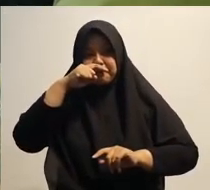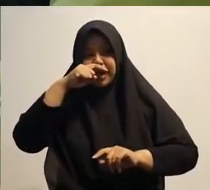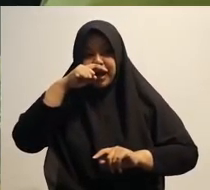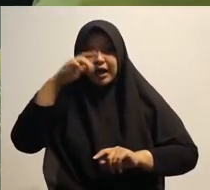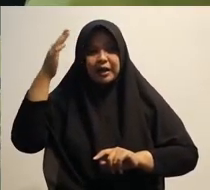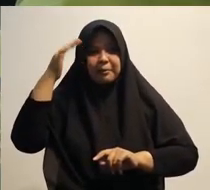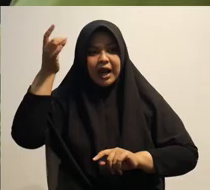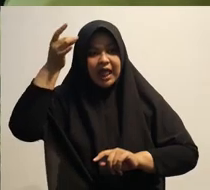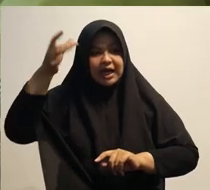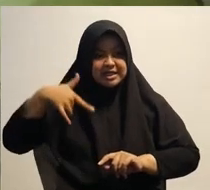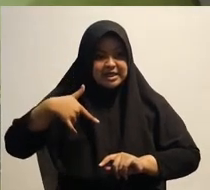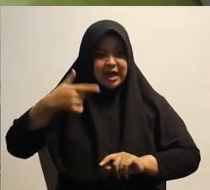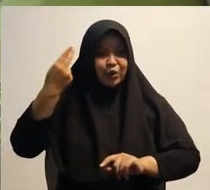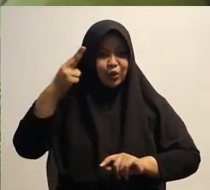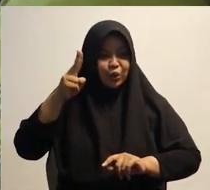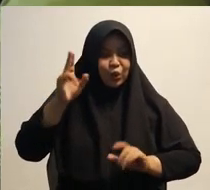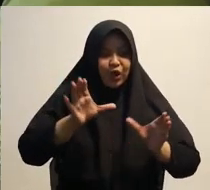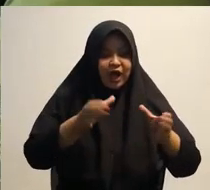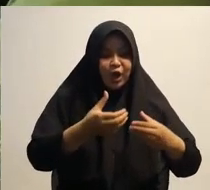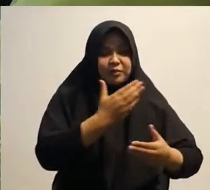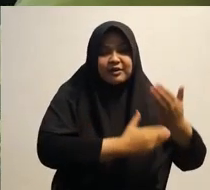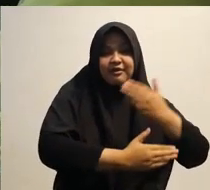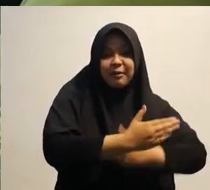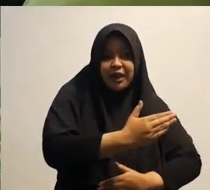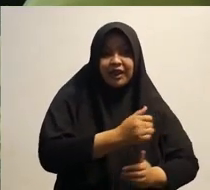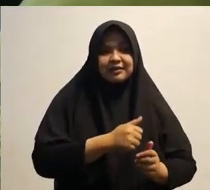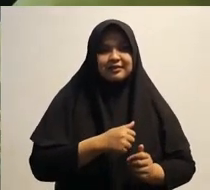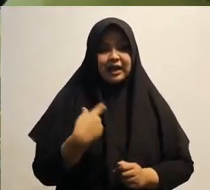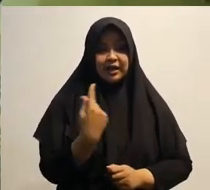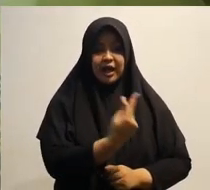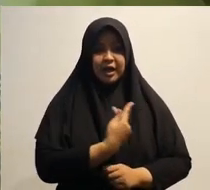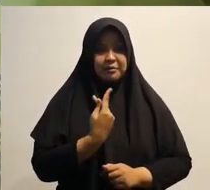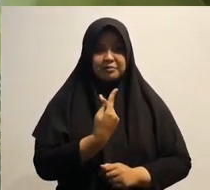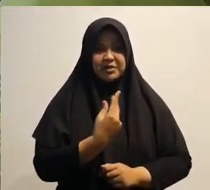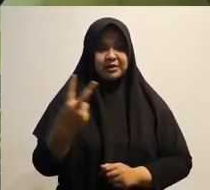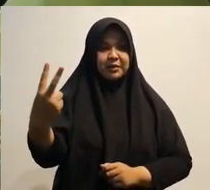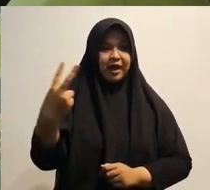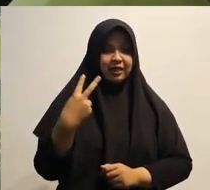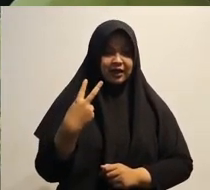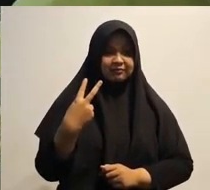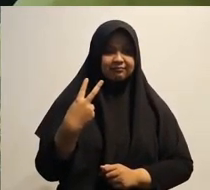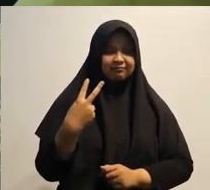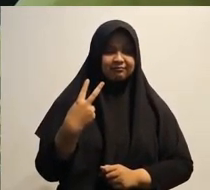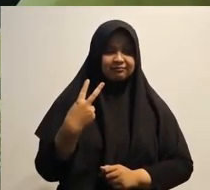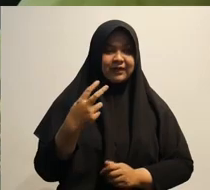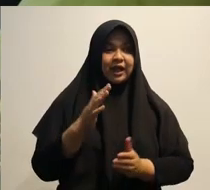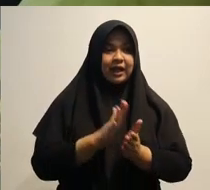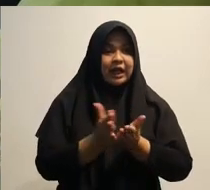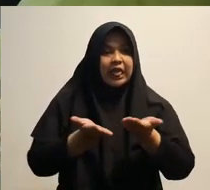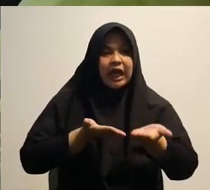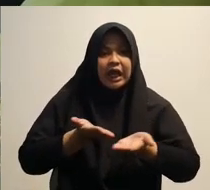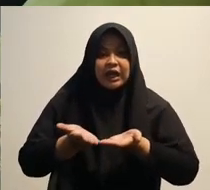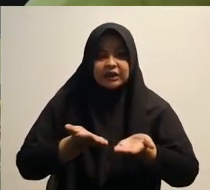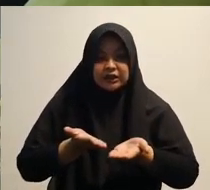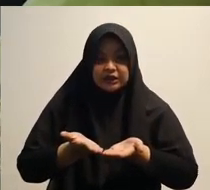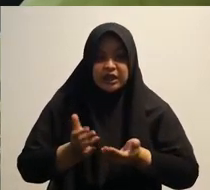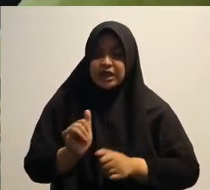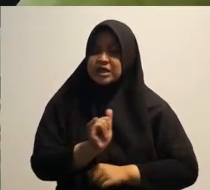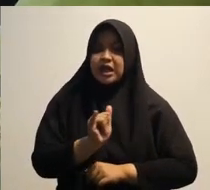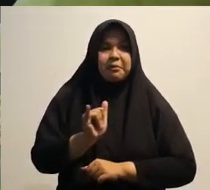Bapak Lurah terhadap kaum di Babel. Jadi kami diperhatikan dan